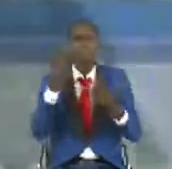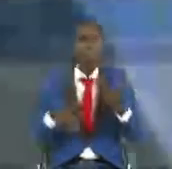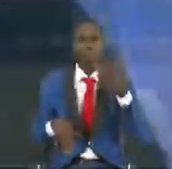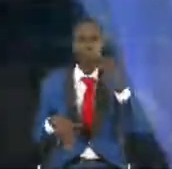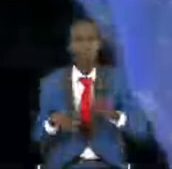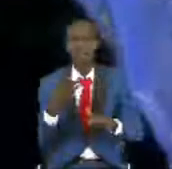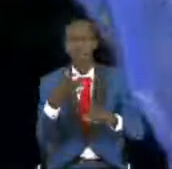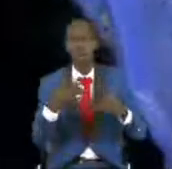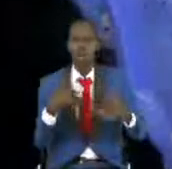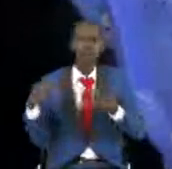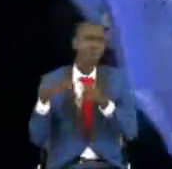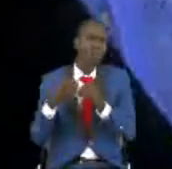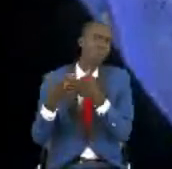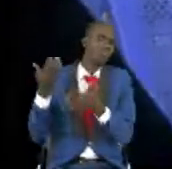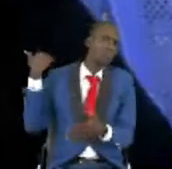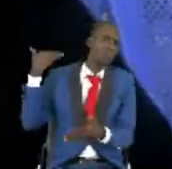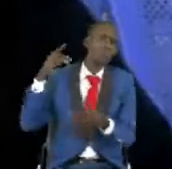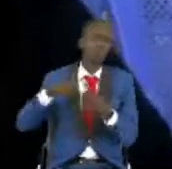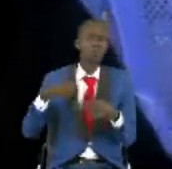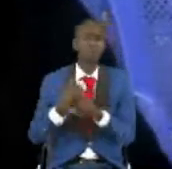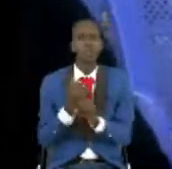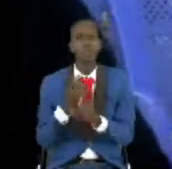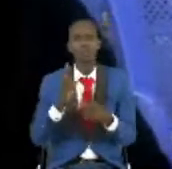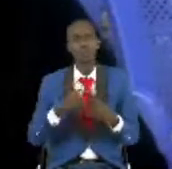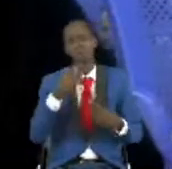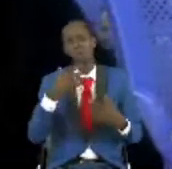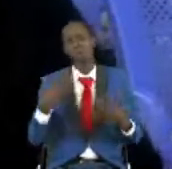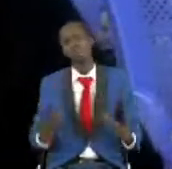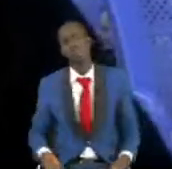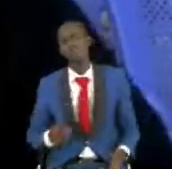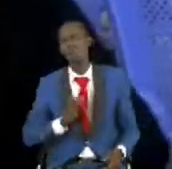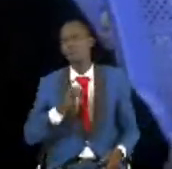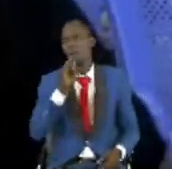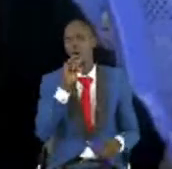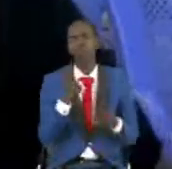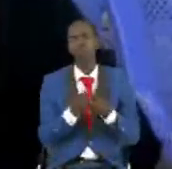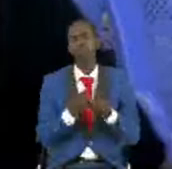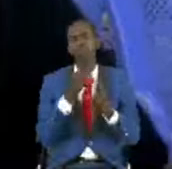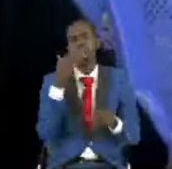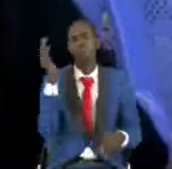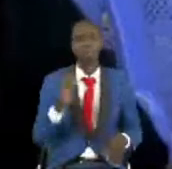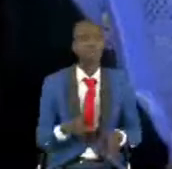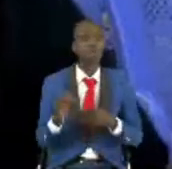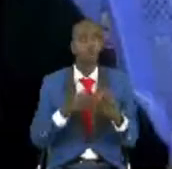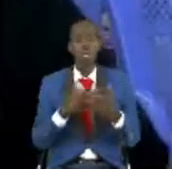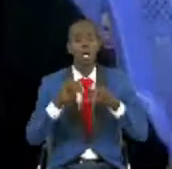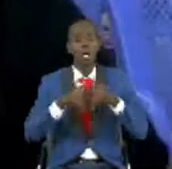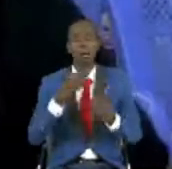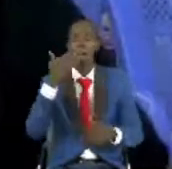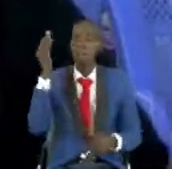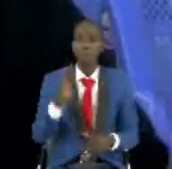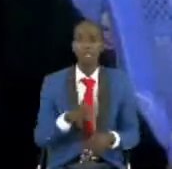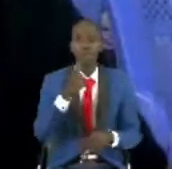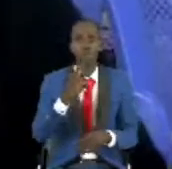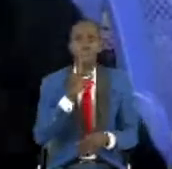faites t'amènent à te retourner pour dire « Je suis très mauvais ». Non, tu n'es pas très mauvais. Peu importe ce que tu as fait.